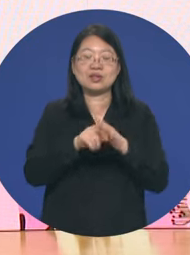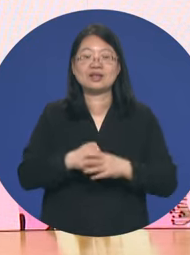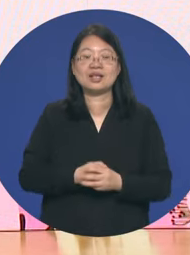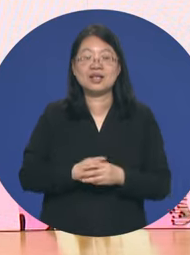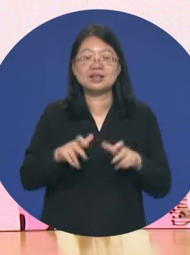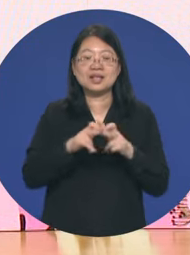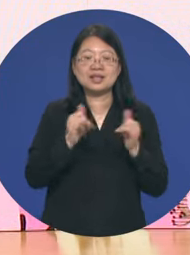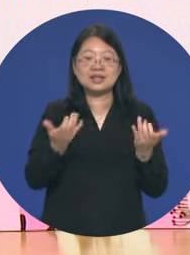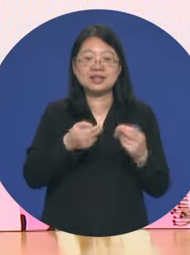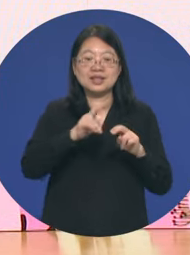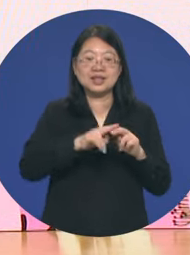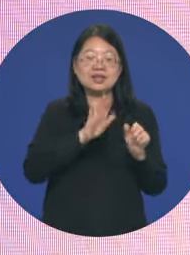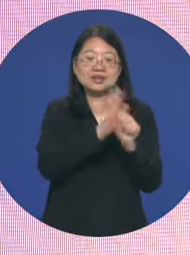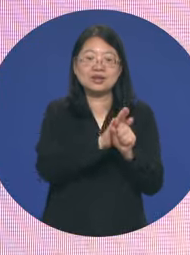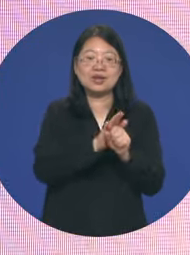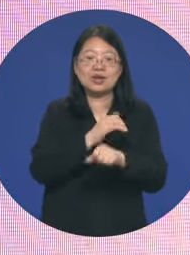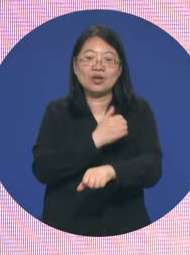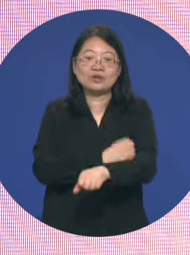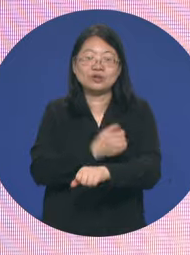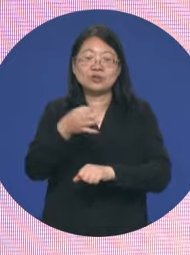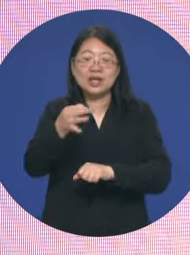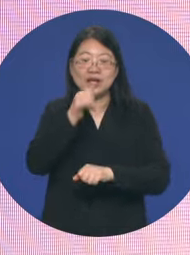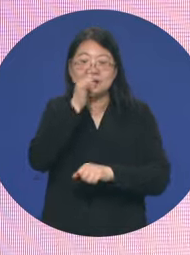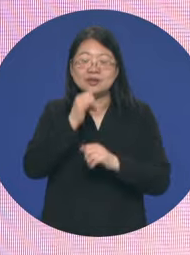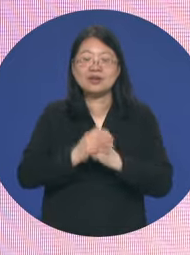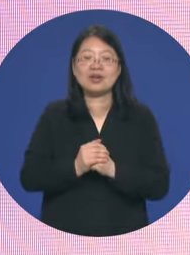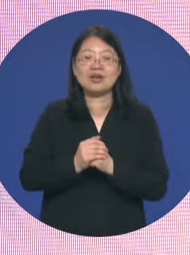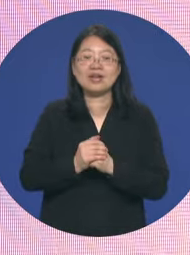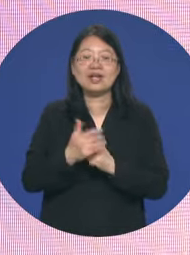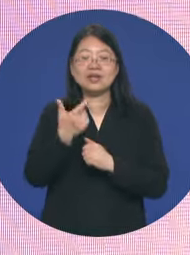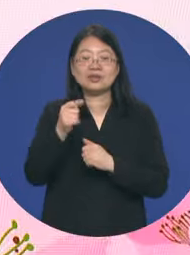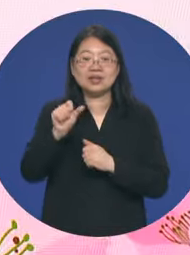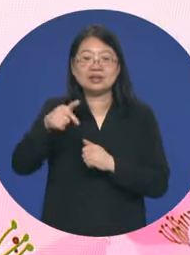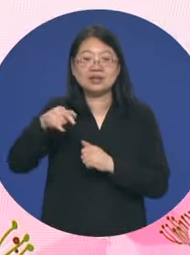일자리 지원, 수당 지급 등 총 65개 정책에